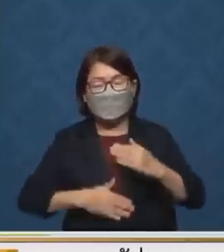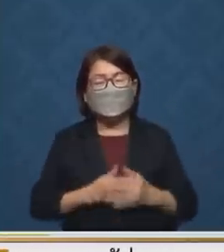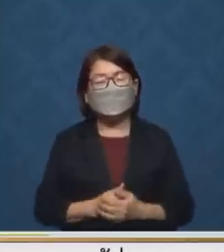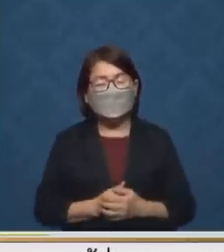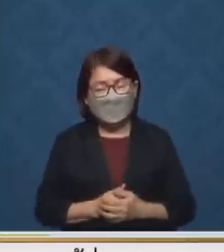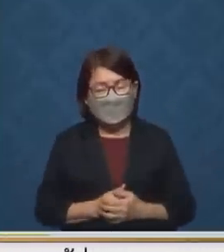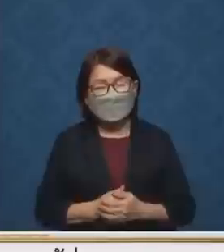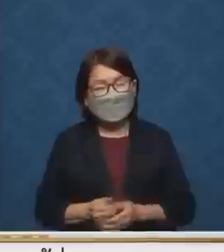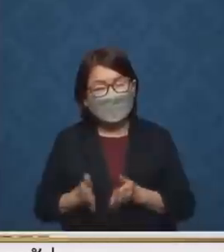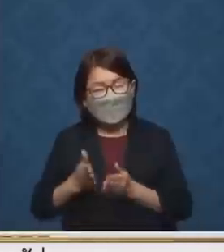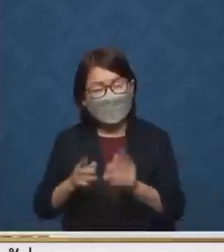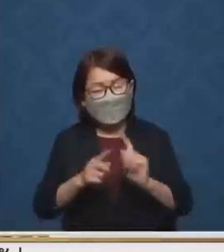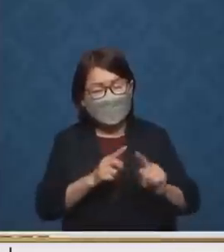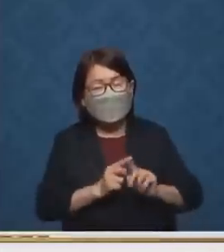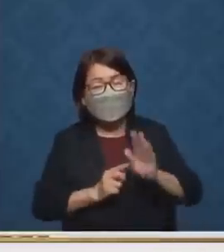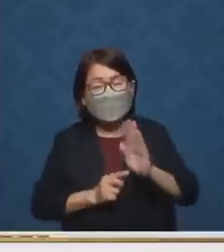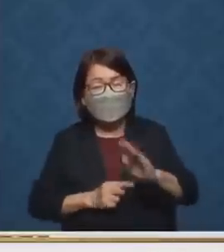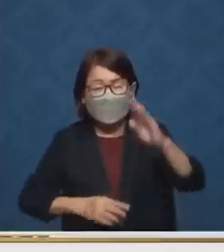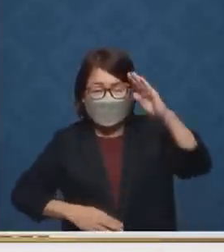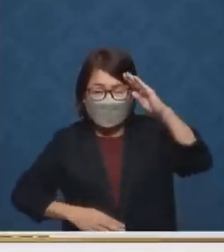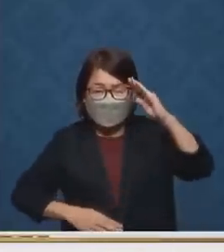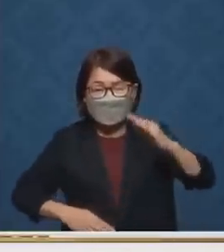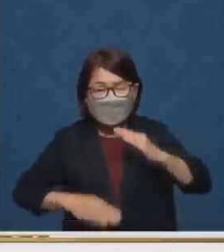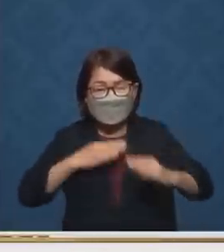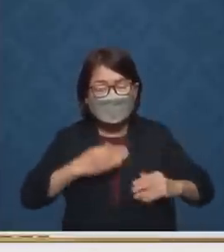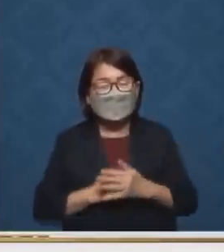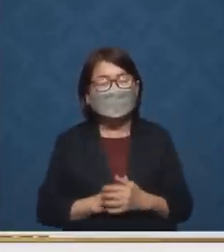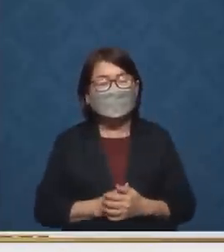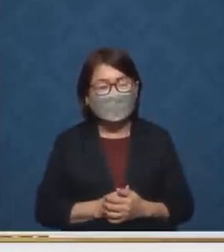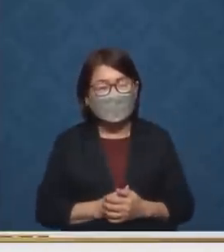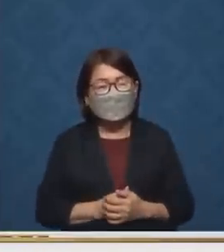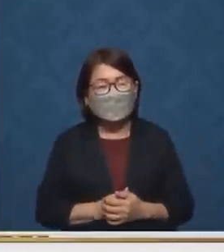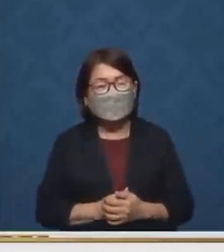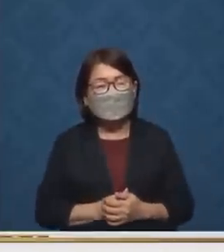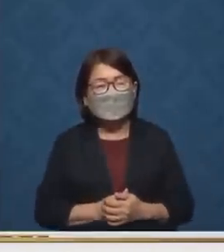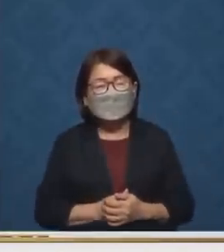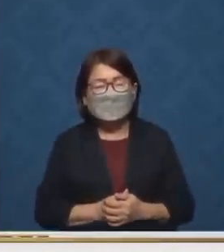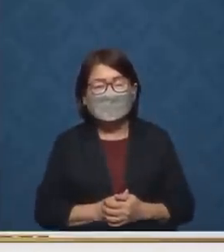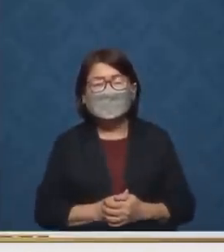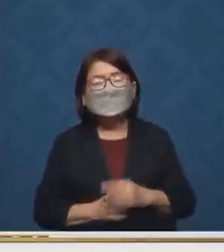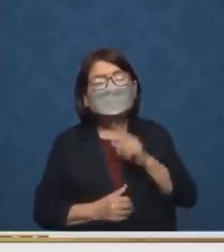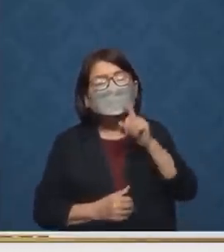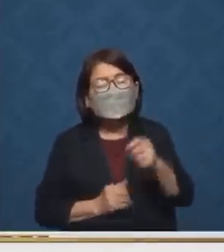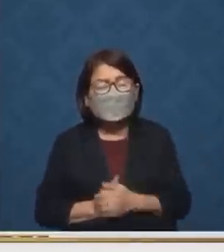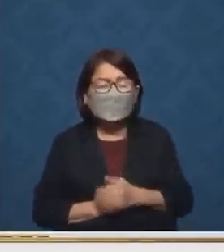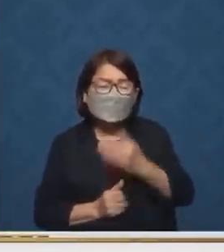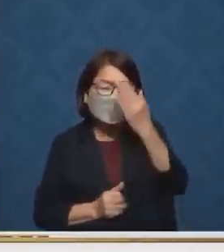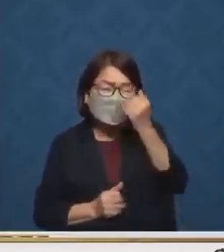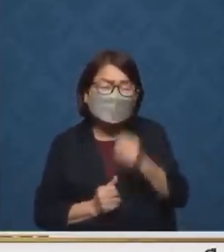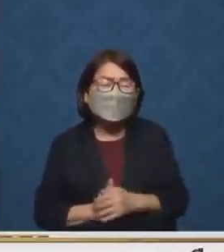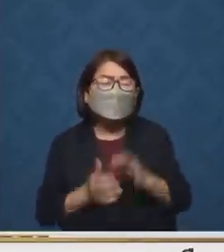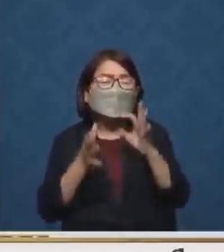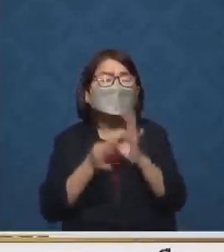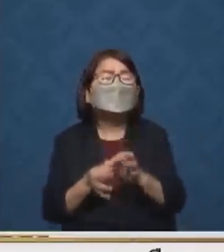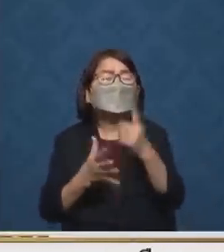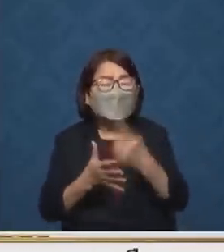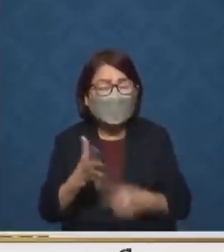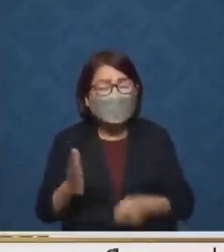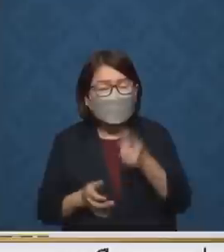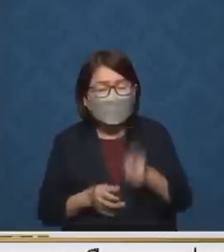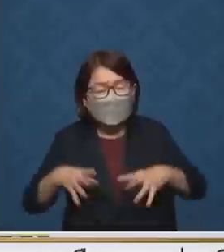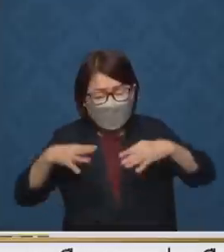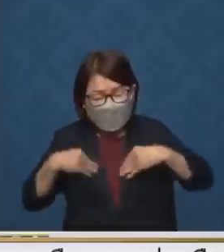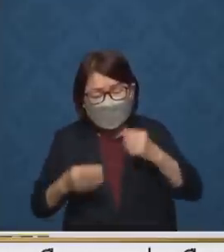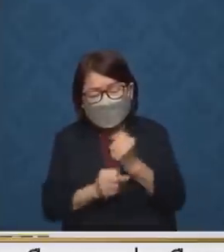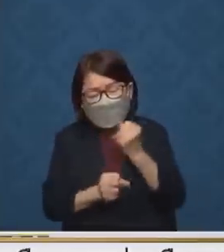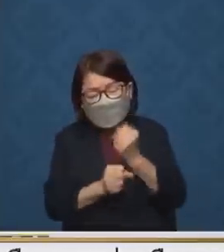งานของกองทัพหน่วยงานความมั่นคงทุระคงการอะไรของคุณที่จะต้องมาปฏิบัติการตามนโยบ